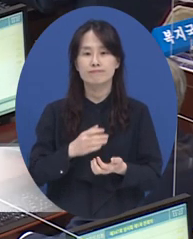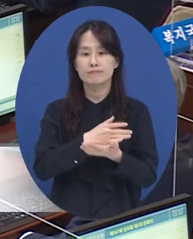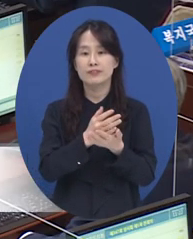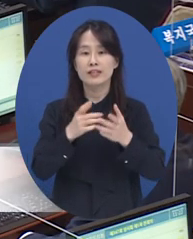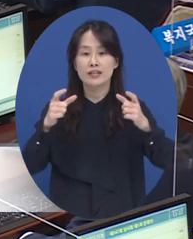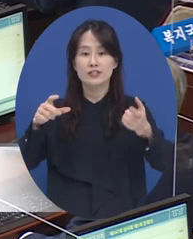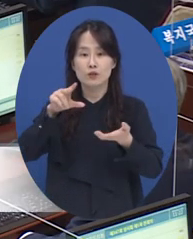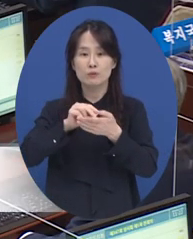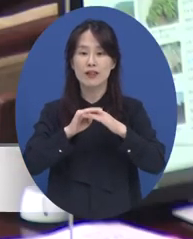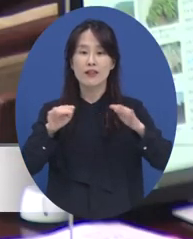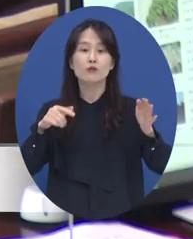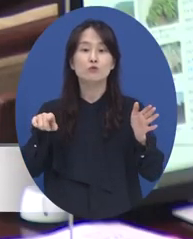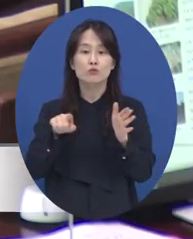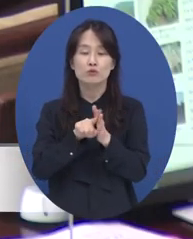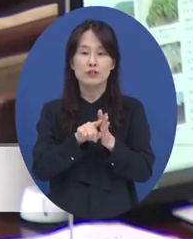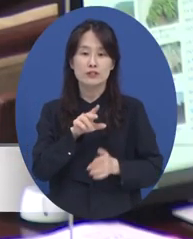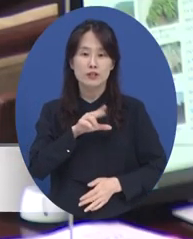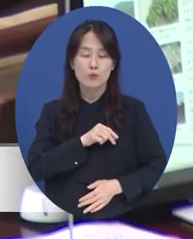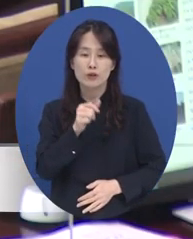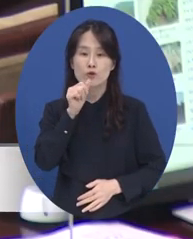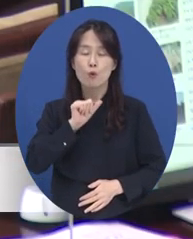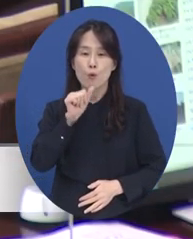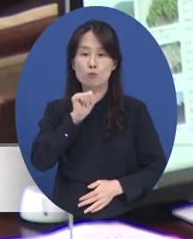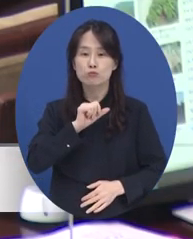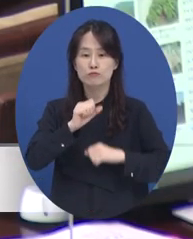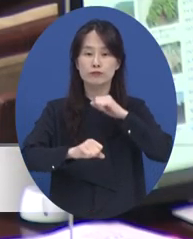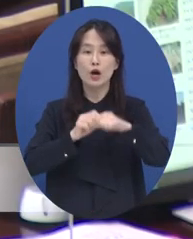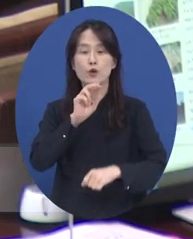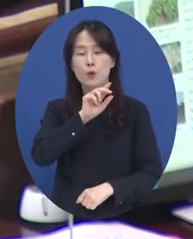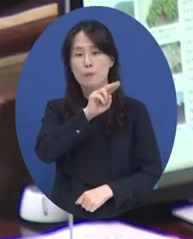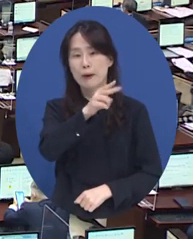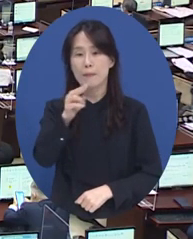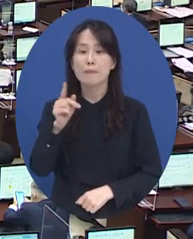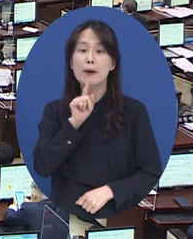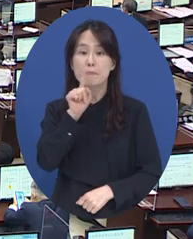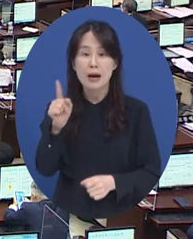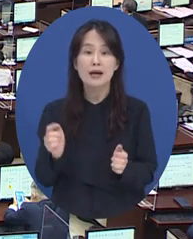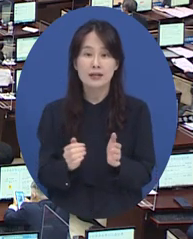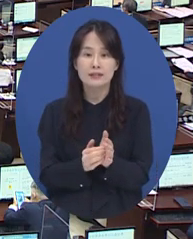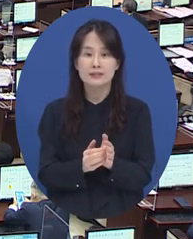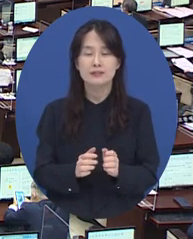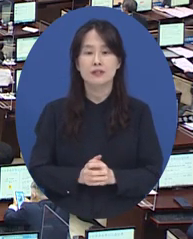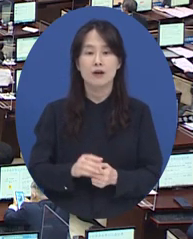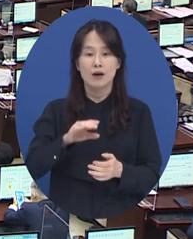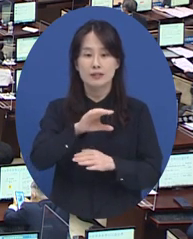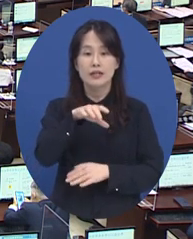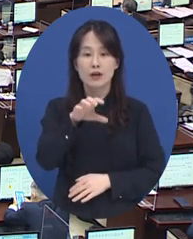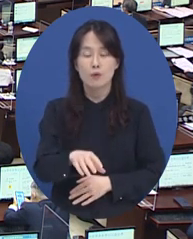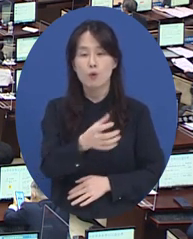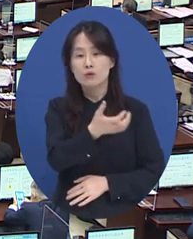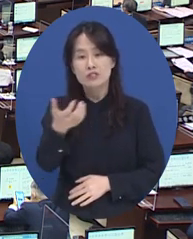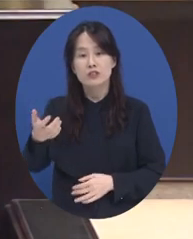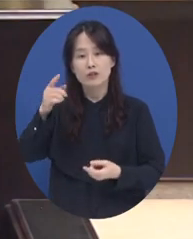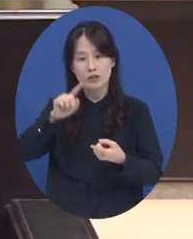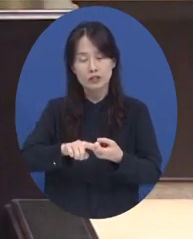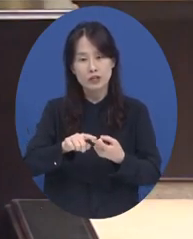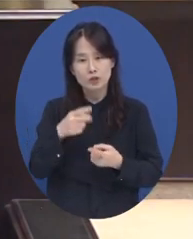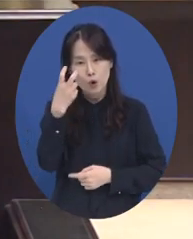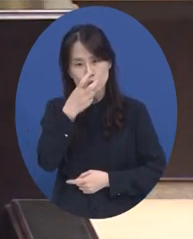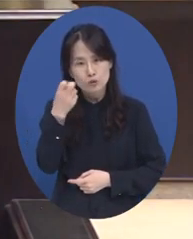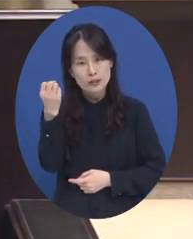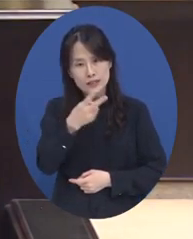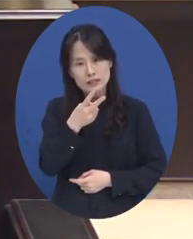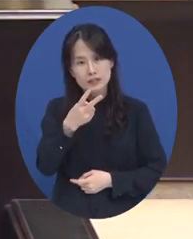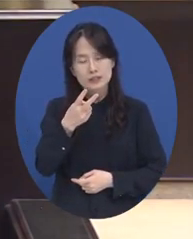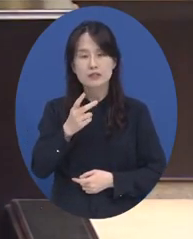지역 현안을 해결하기 위한 의원들의 5분자유발언 도 진행됐습니다 차량기지 이전 에 대한 타당성 재조사 결정에 과는